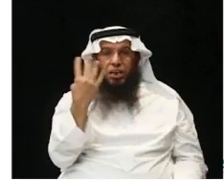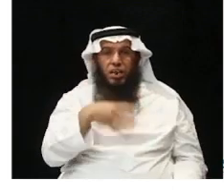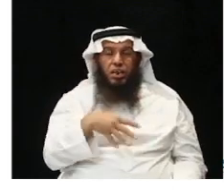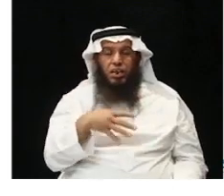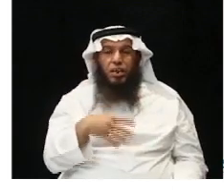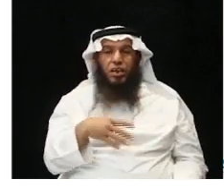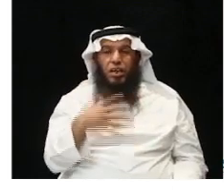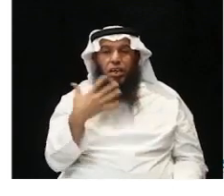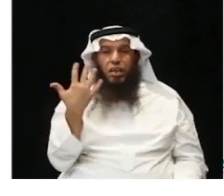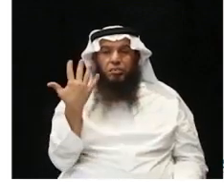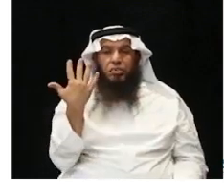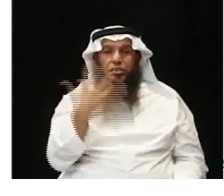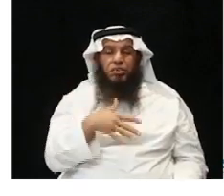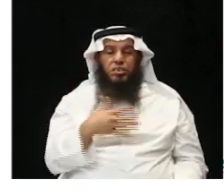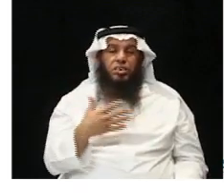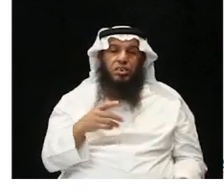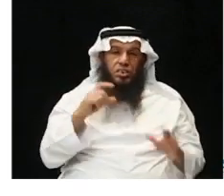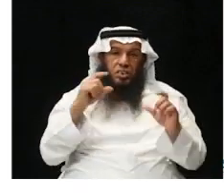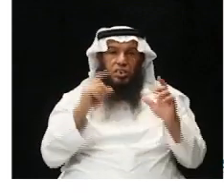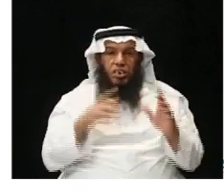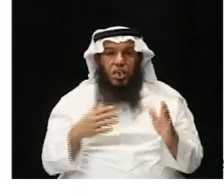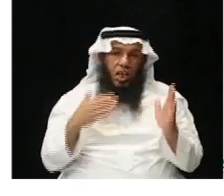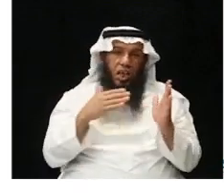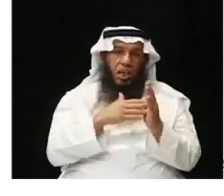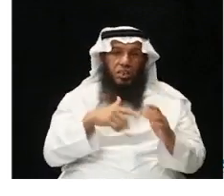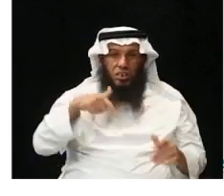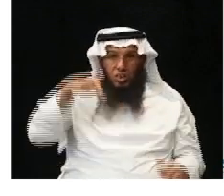ووصايا. ثم آخر السورة من